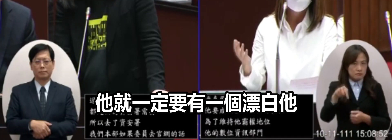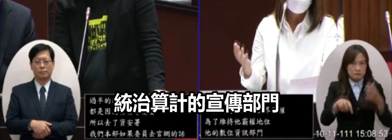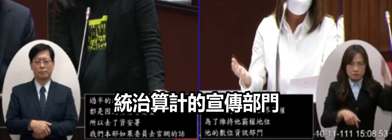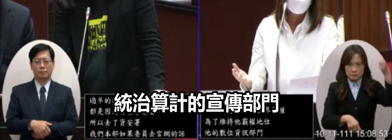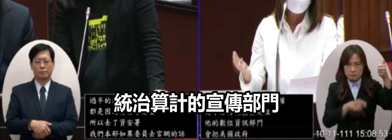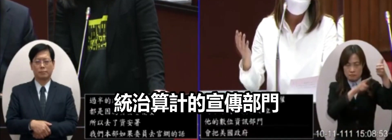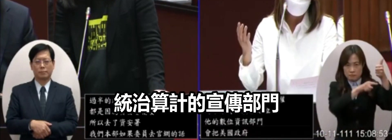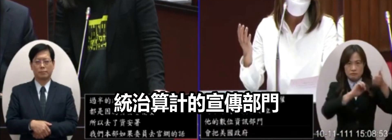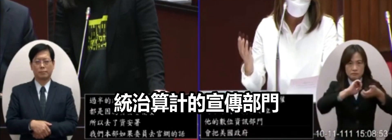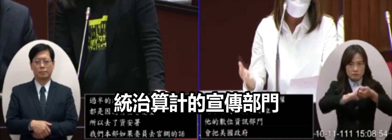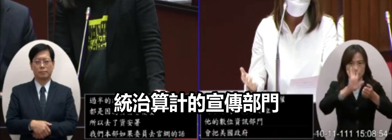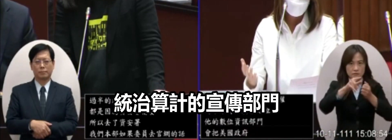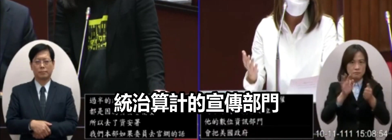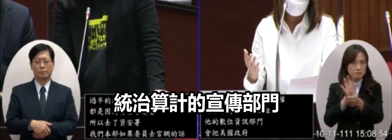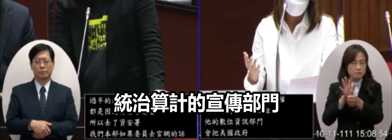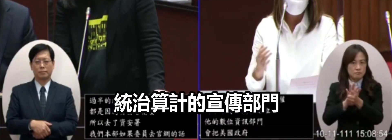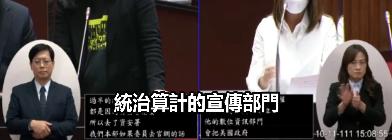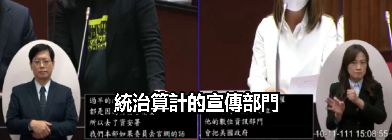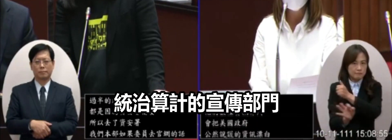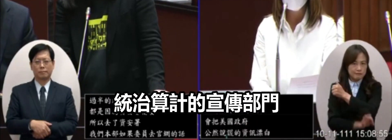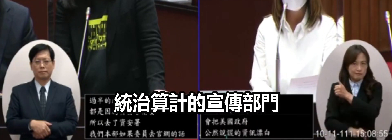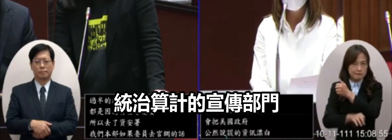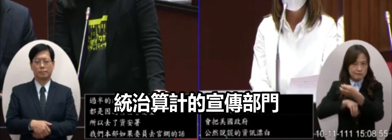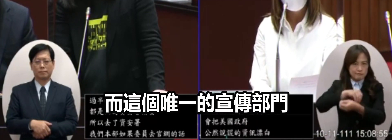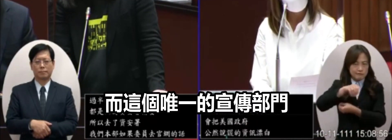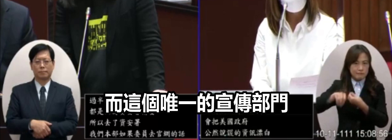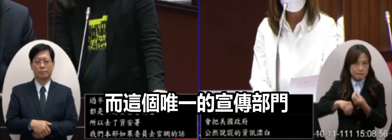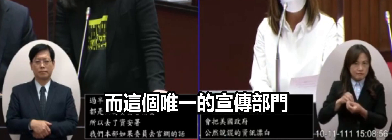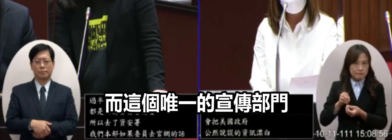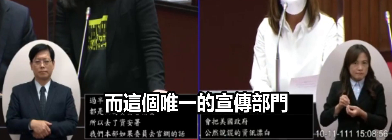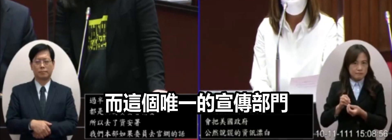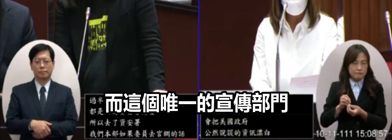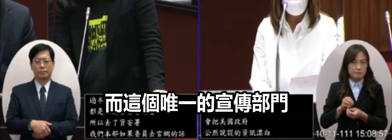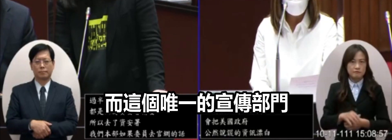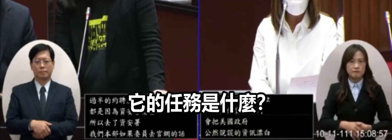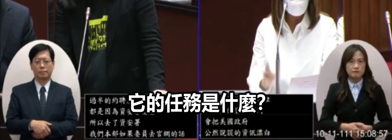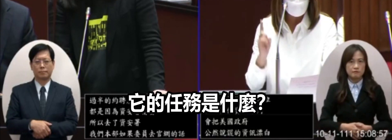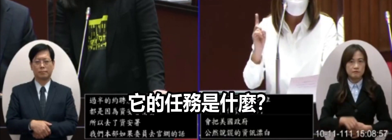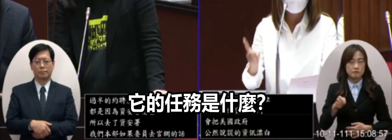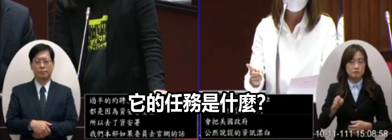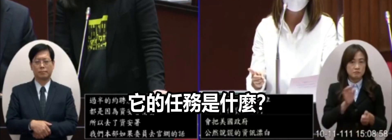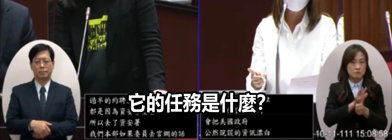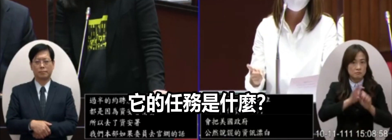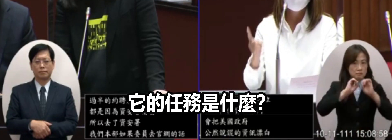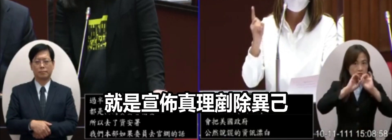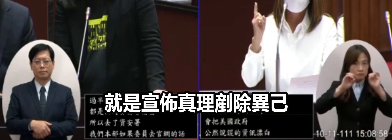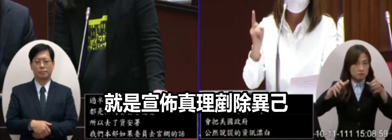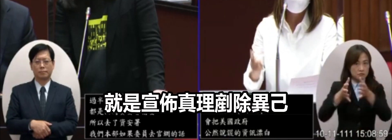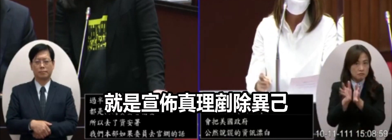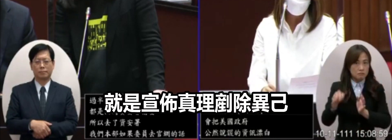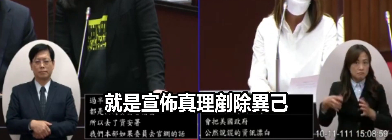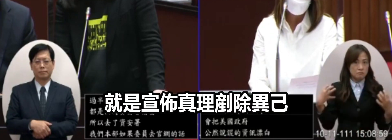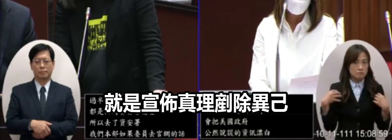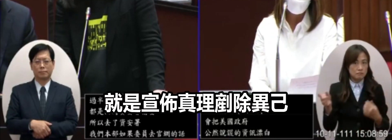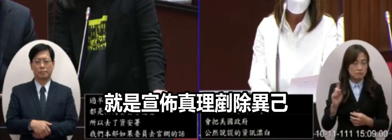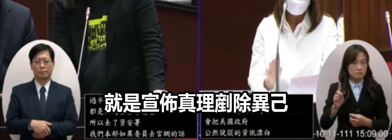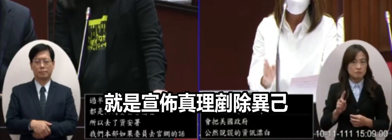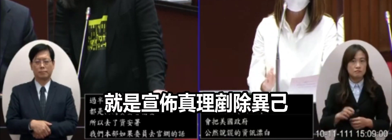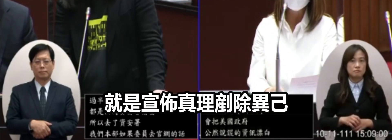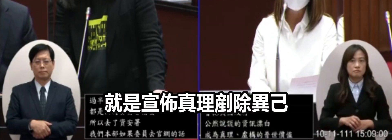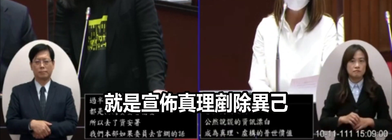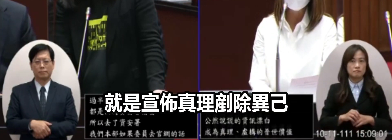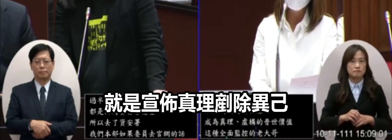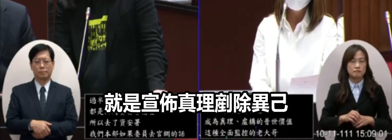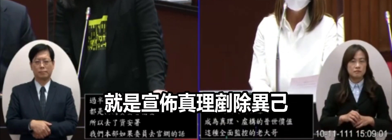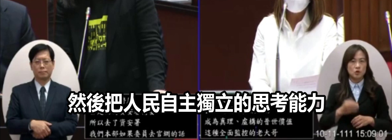他统治算计的宣传部门，而这个唯一的宣传部门，他的任务是什么？就是宣布真理，铲